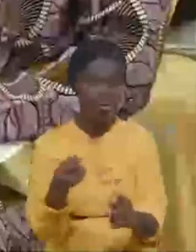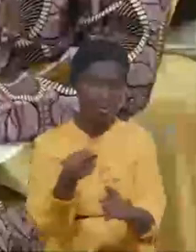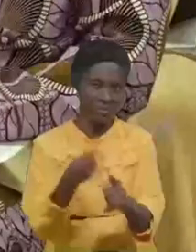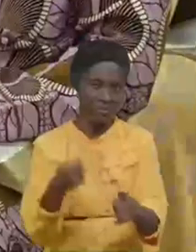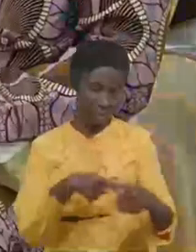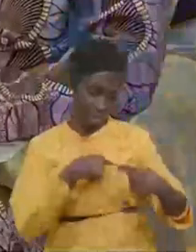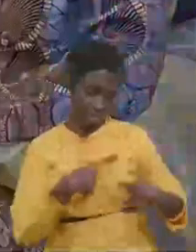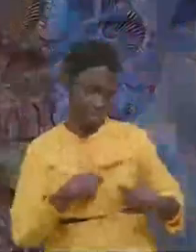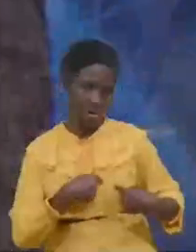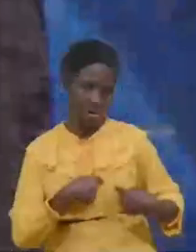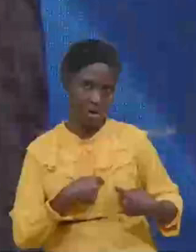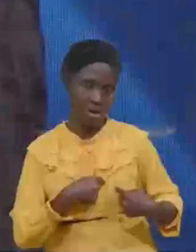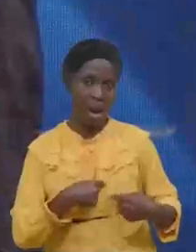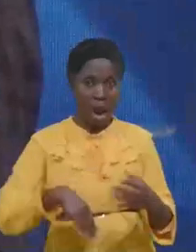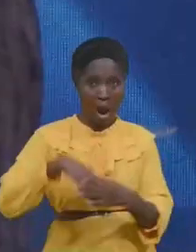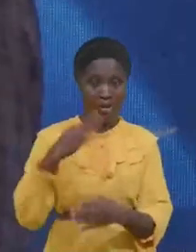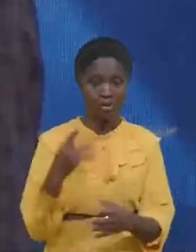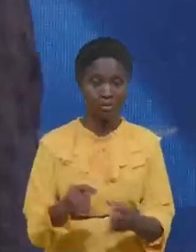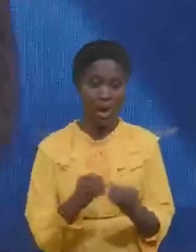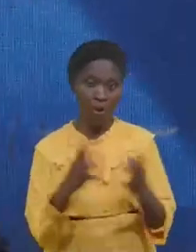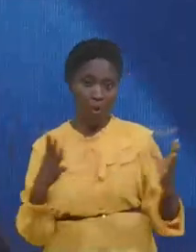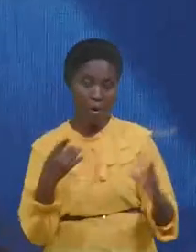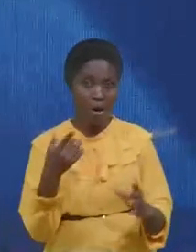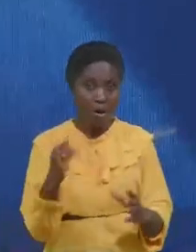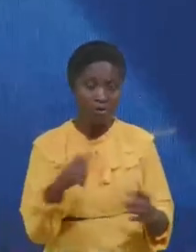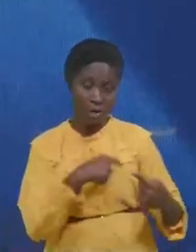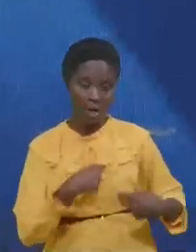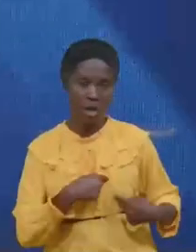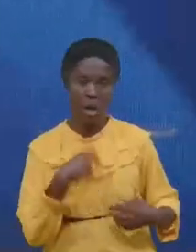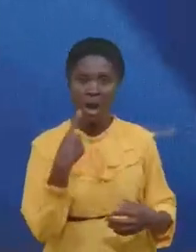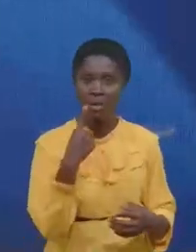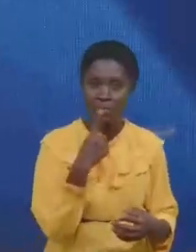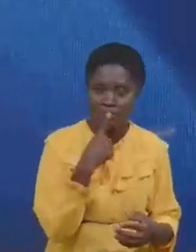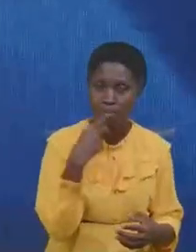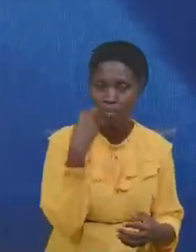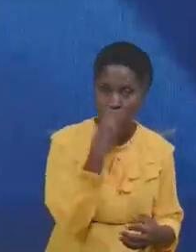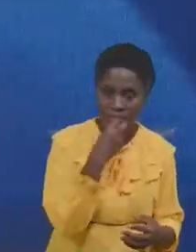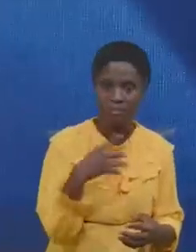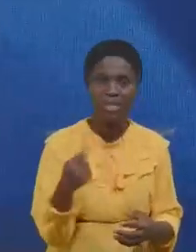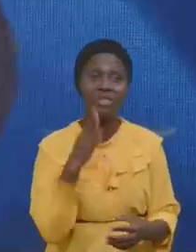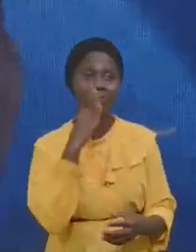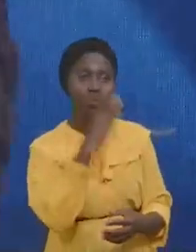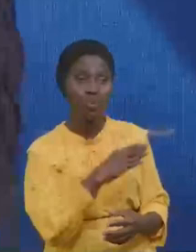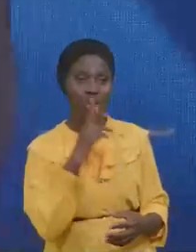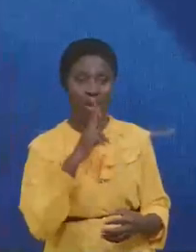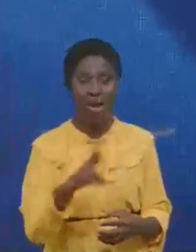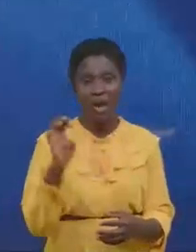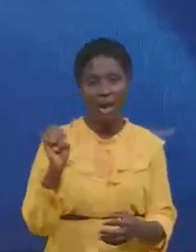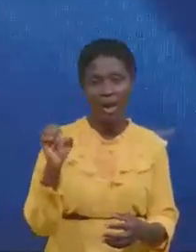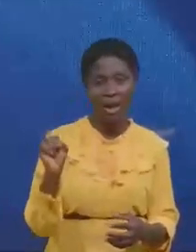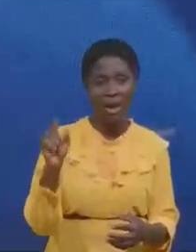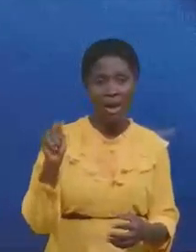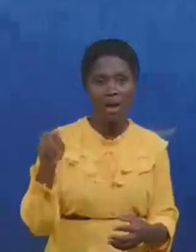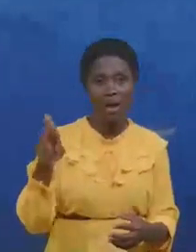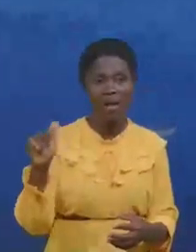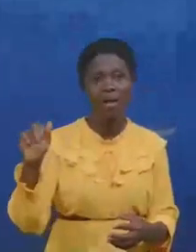cœur. C'est de l'abondance du cœur que la bouche parle. Les méchants sont pervertis dès le